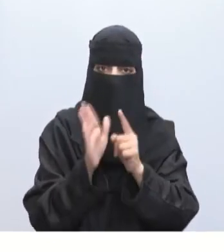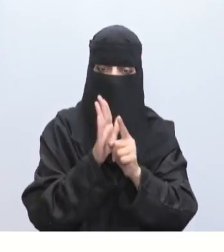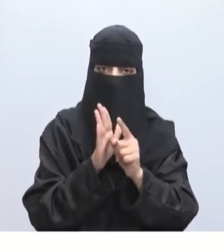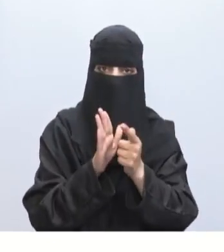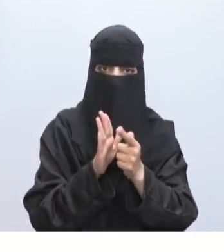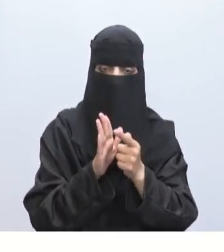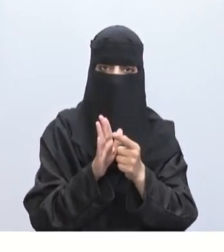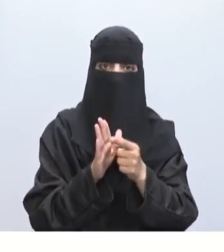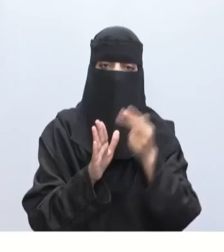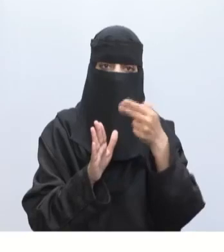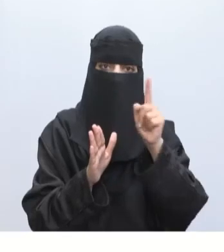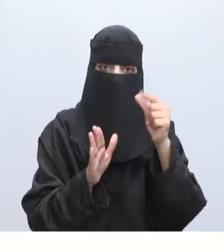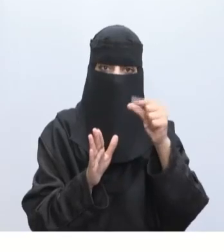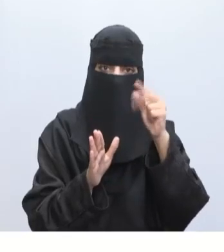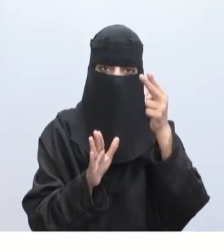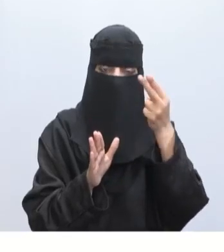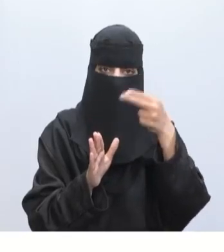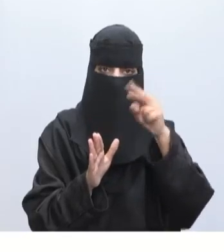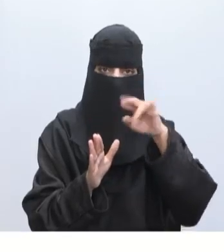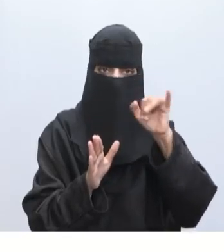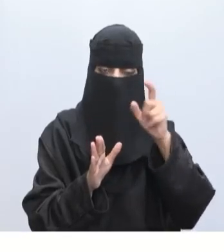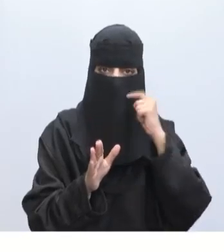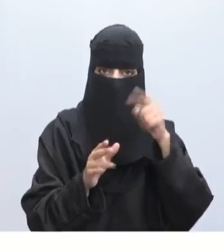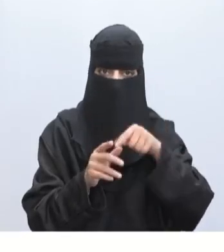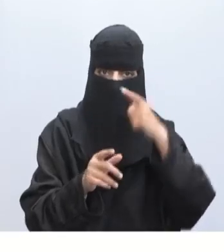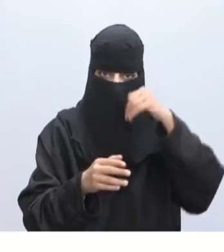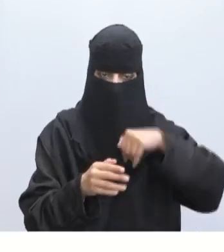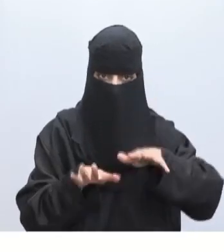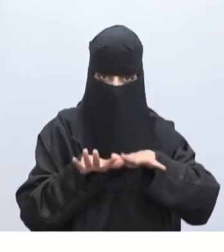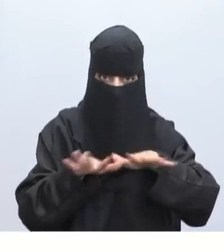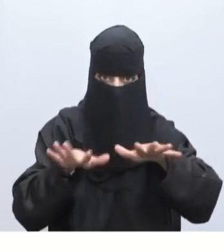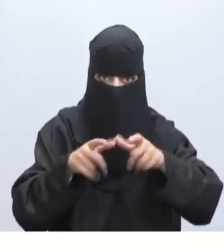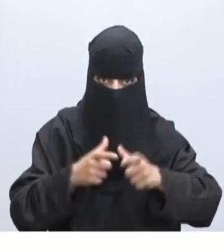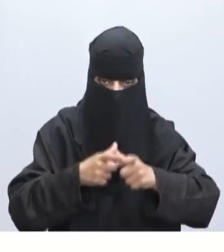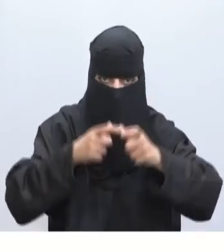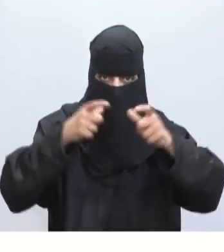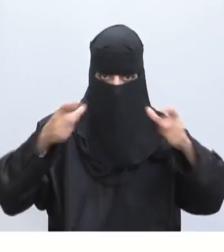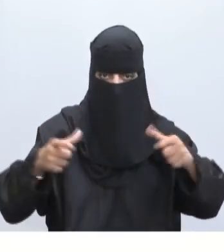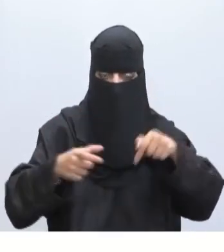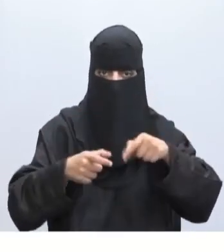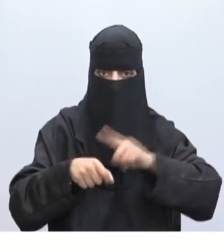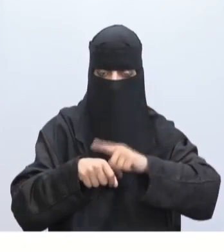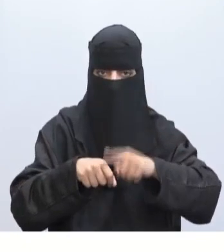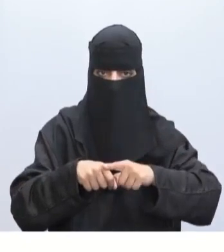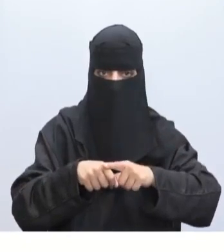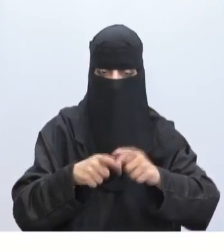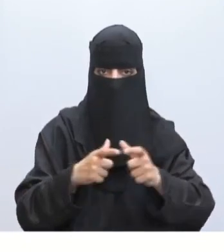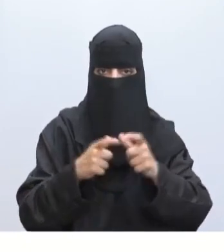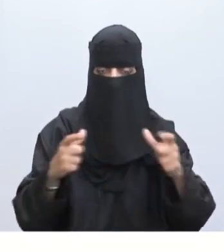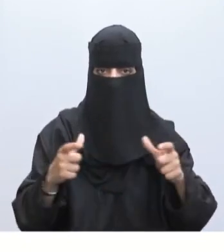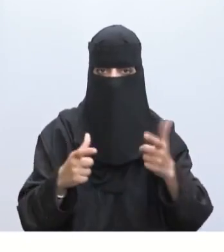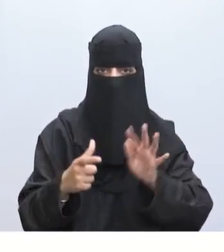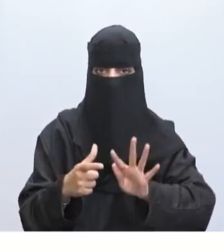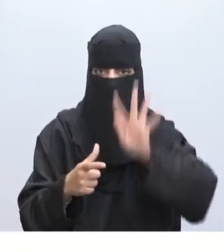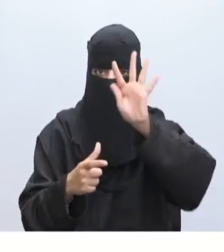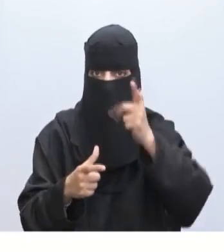عبد العزيز بن سعود التي وصلت في نفوذها وفي مساحتها الى مساحه كبيره وصلت